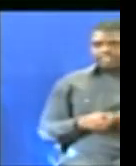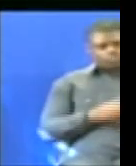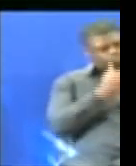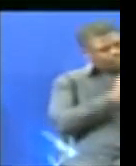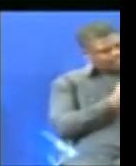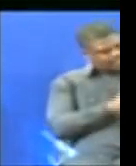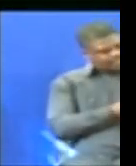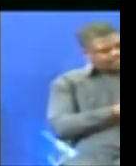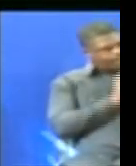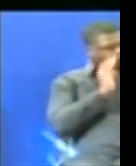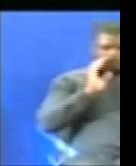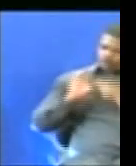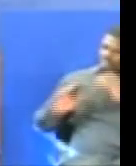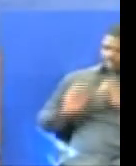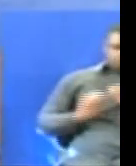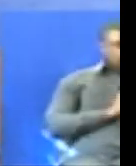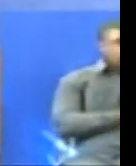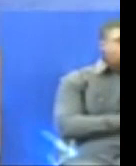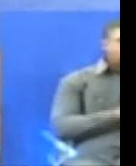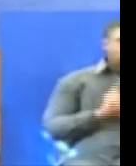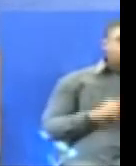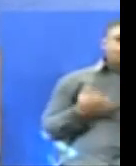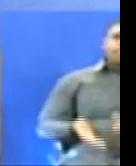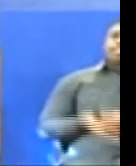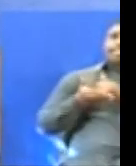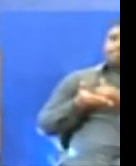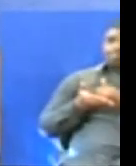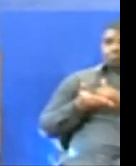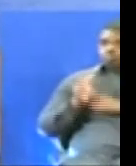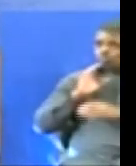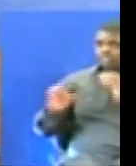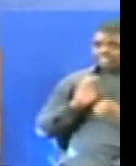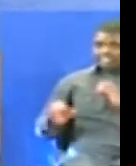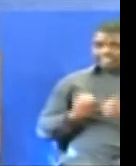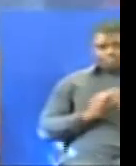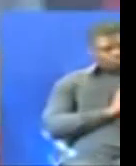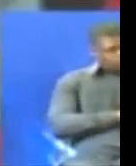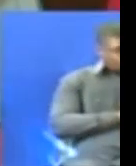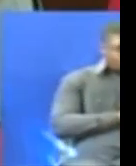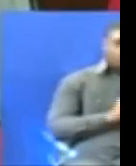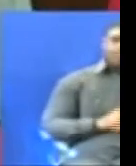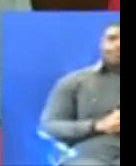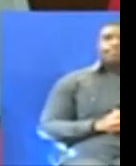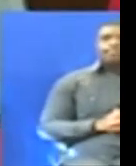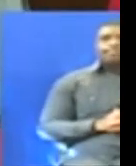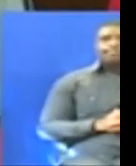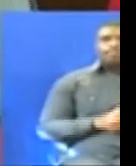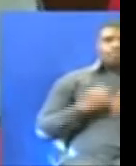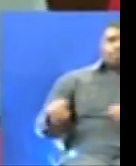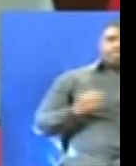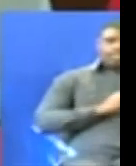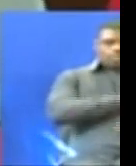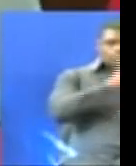na Mawasiliano na manaibu mawaziri wote wawili, lakini shukrani za pekee ziwaendee watendaji wote